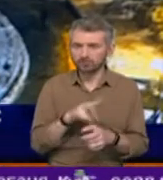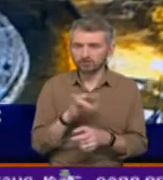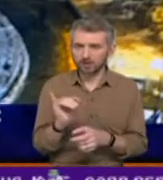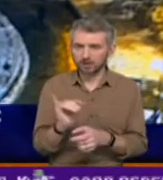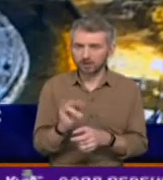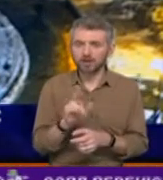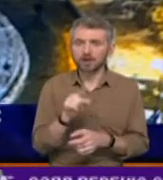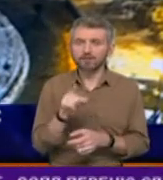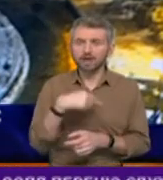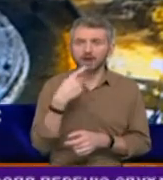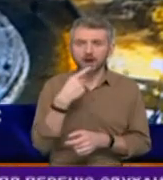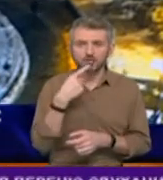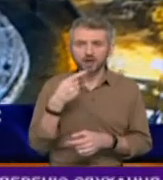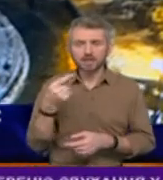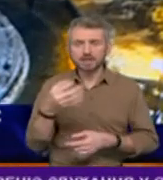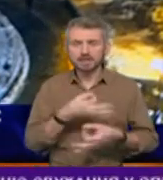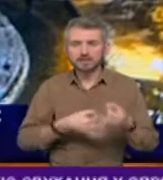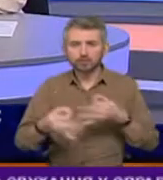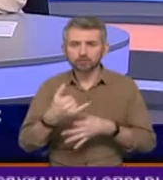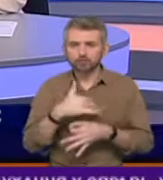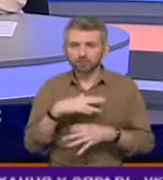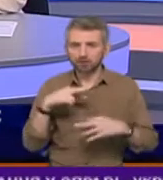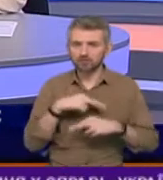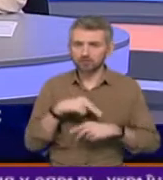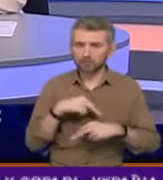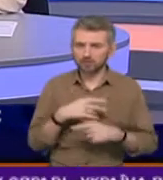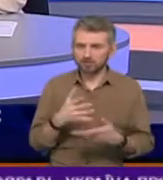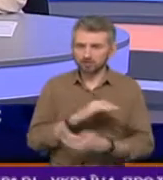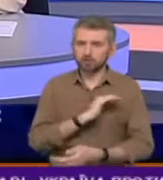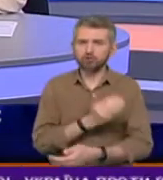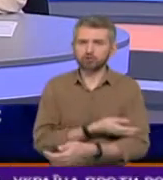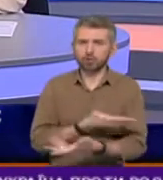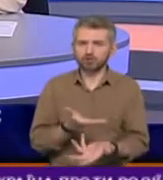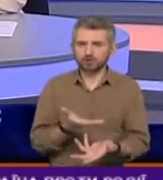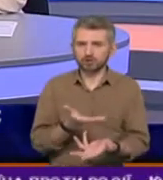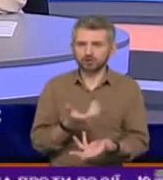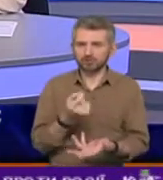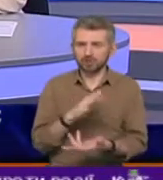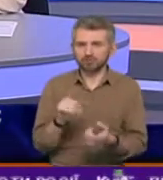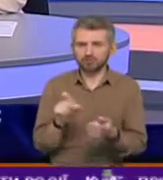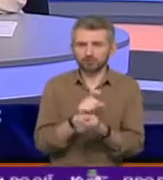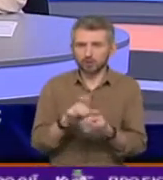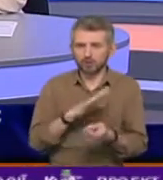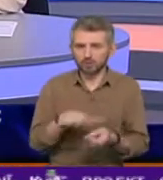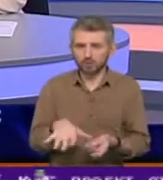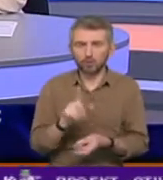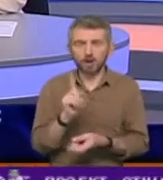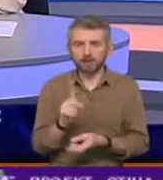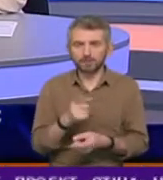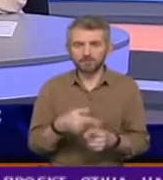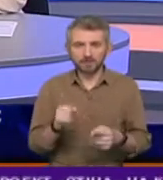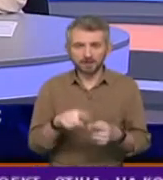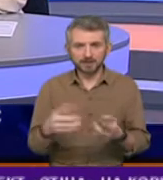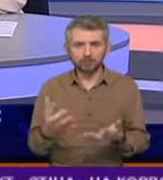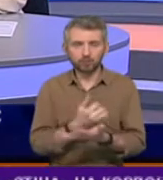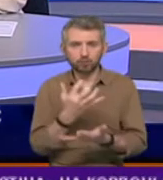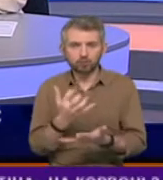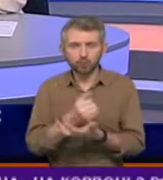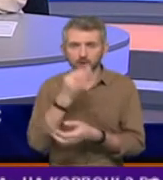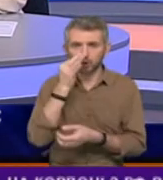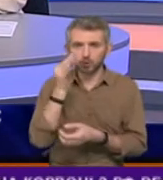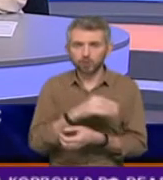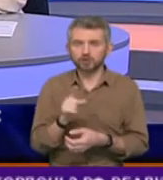є процес поновлення навчання, він не пов'язаний з ЗНО, тобто, скоріш за все, не потрібно людині. Так ви скажіть, з якого курсу не